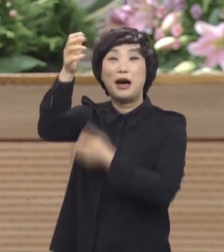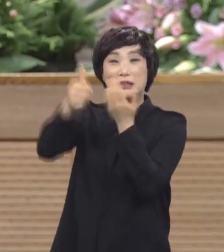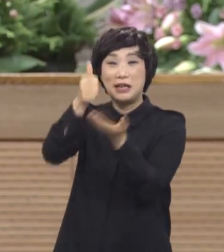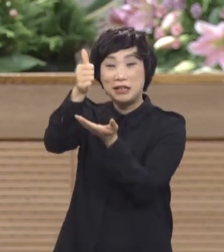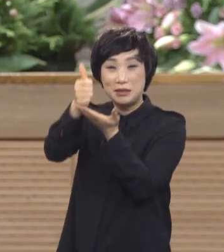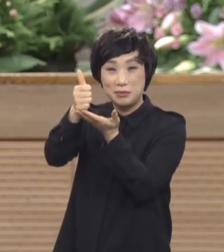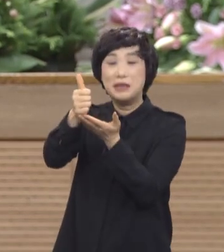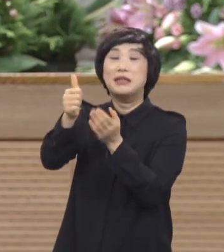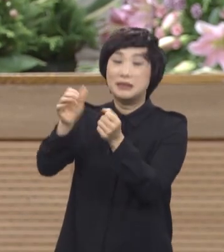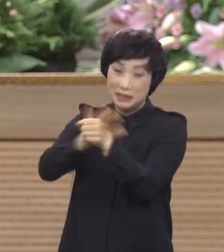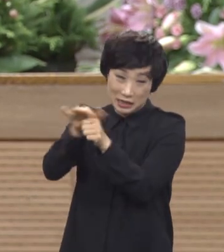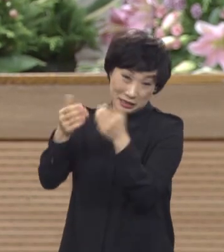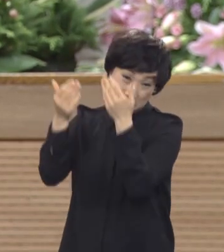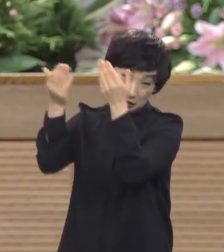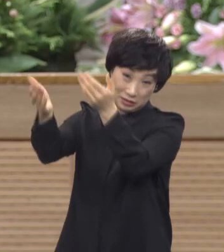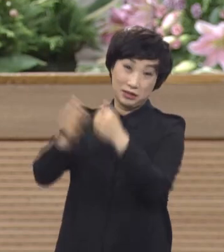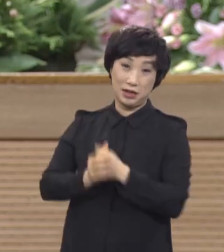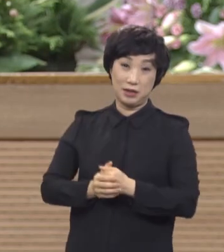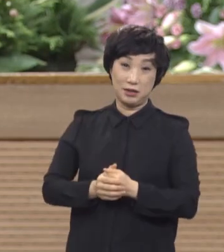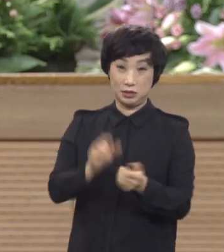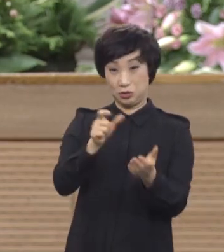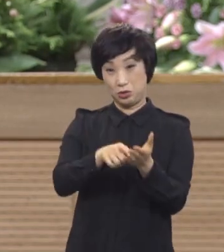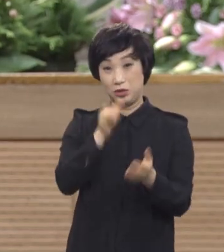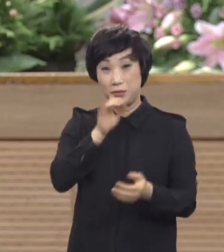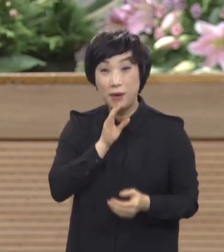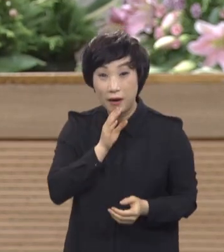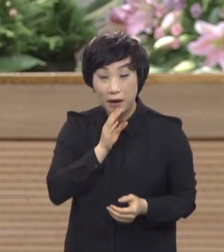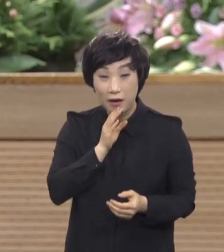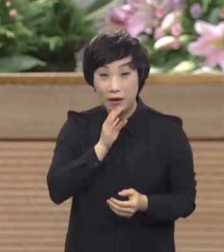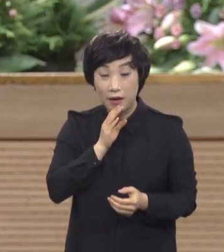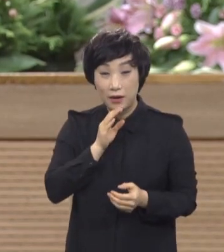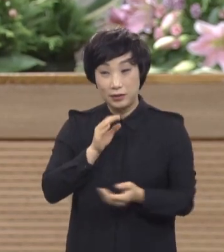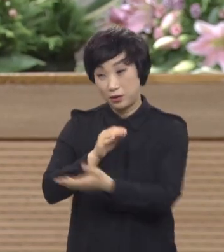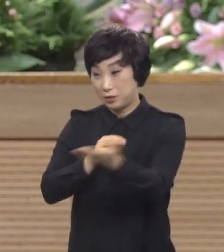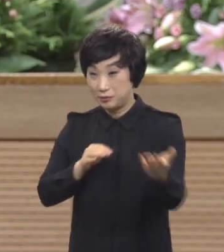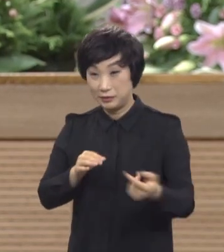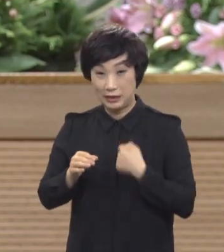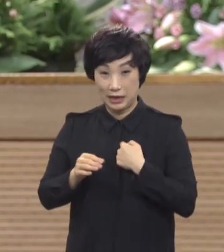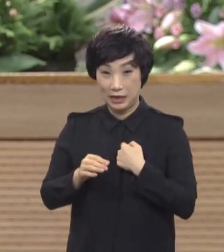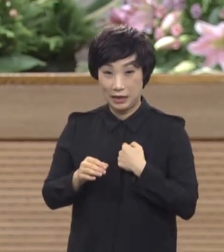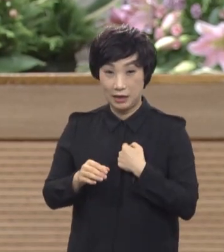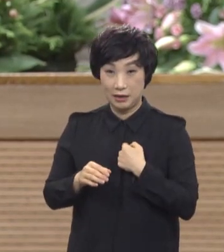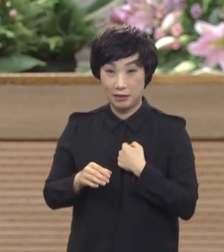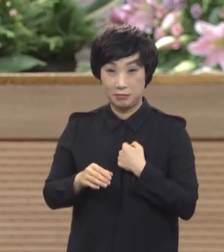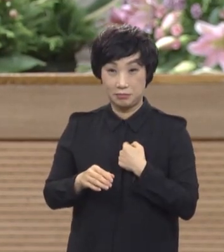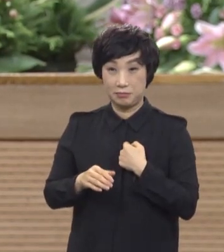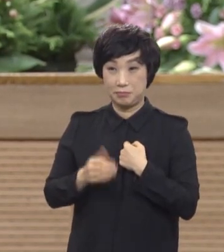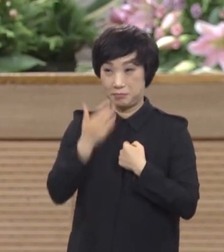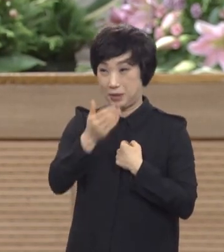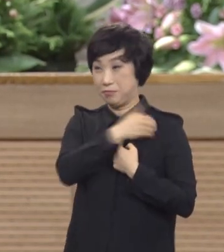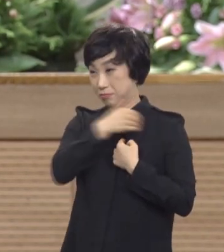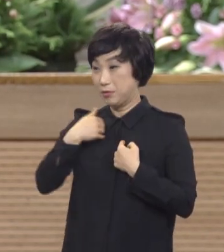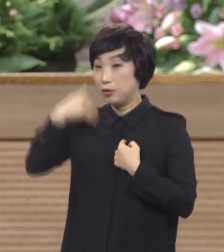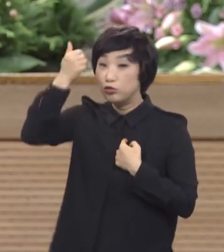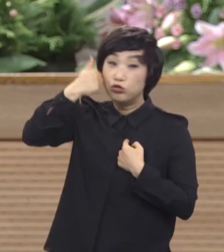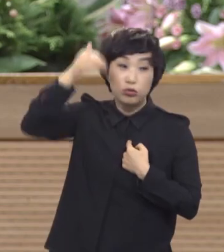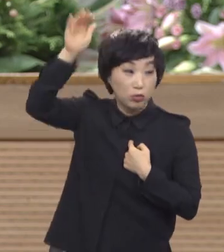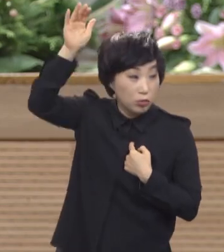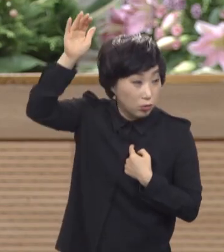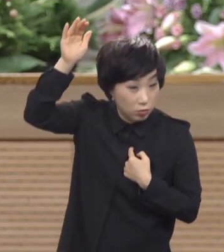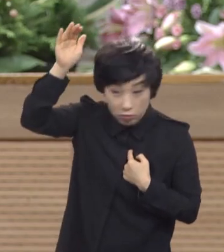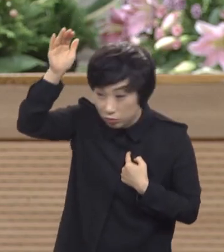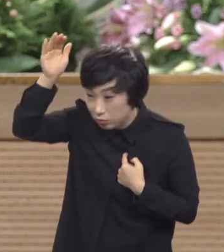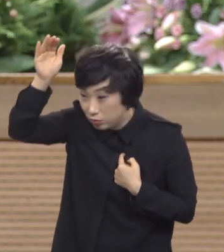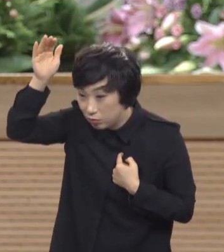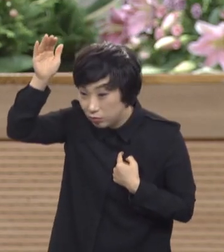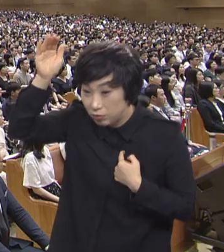너희 하나님을 사랑하라 여기 그런 사람이 있어요 여기 그런 사람이